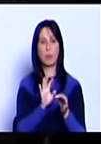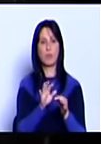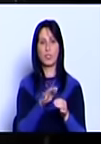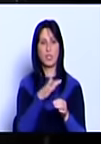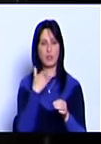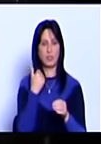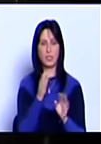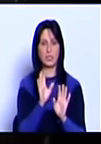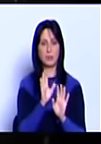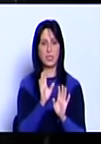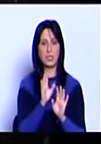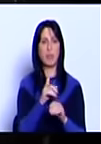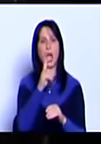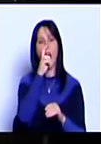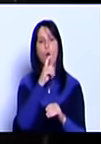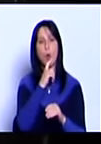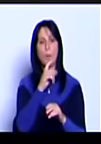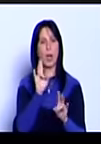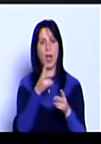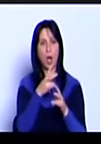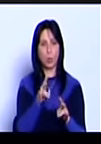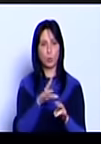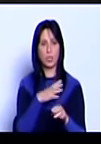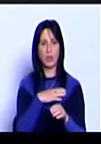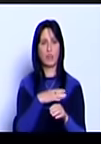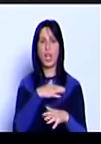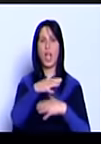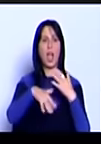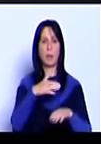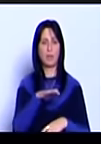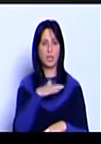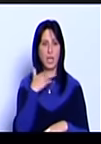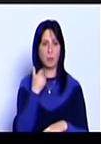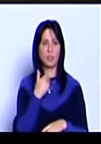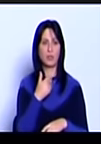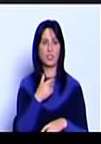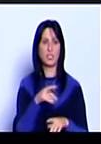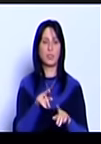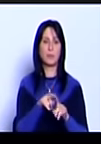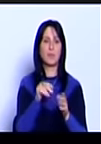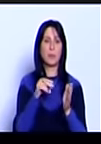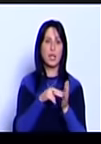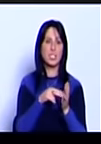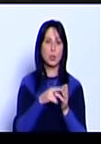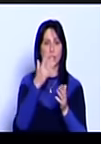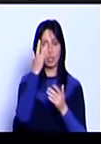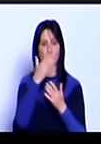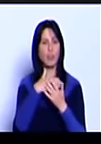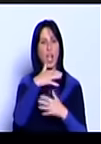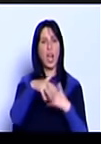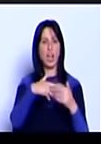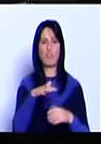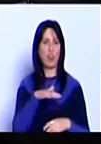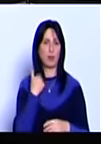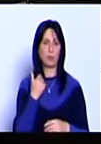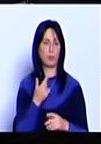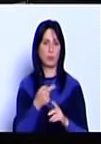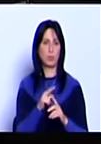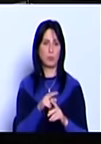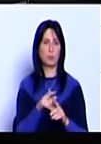ხედავ. ლაპარაკი არ მოყვეს, გაუგებრობა არ მოყვეს, აღრევა არ მოყვეს. ასეულობათა შინაარს და აღრევა არ მოყვეს.